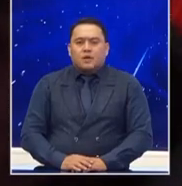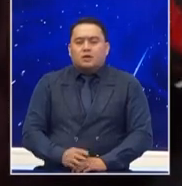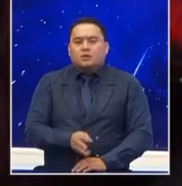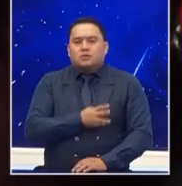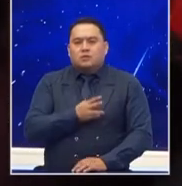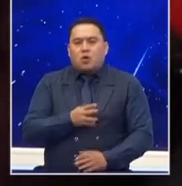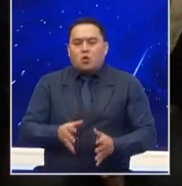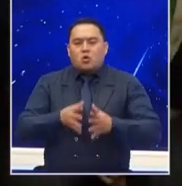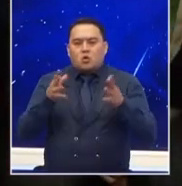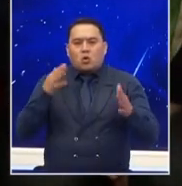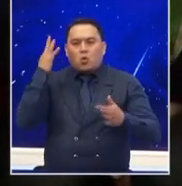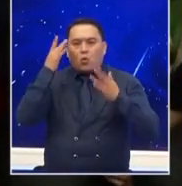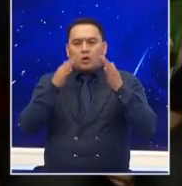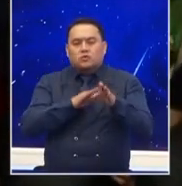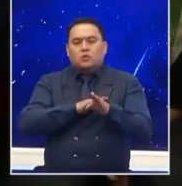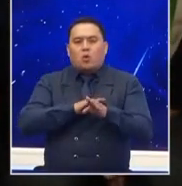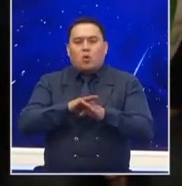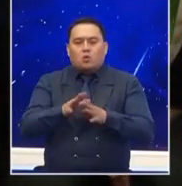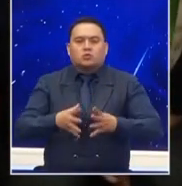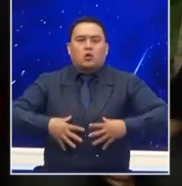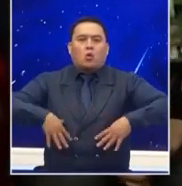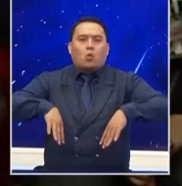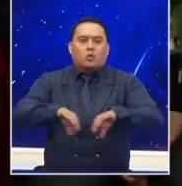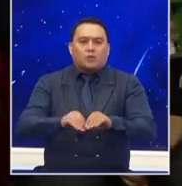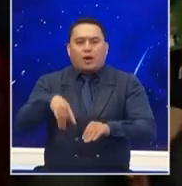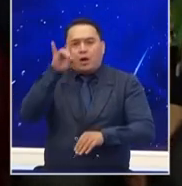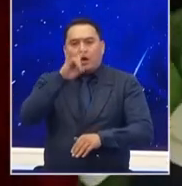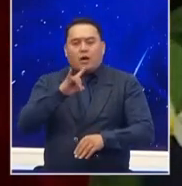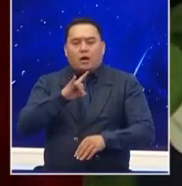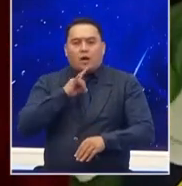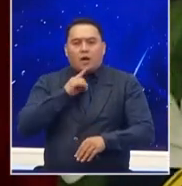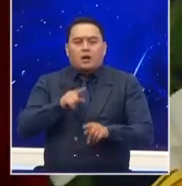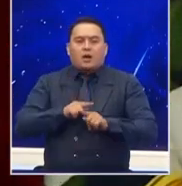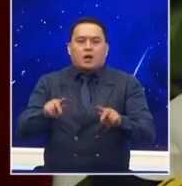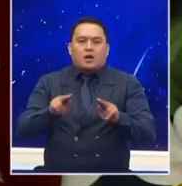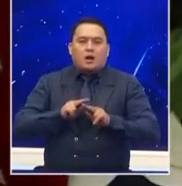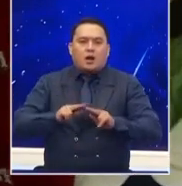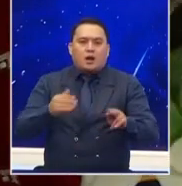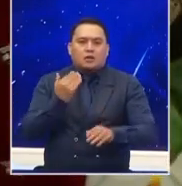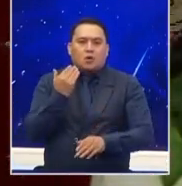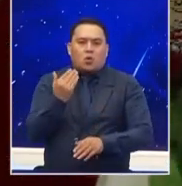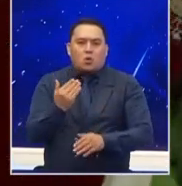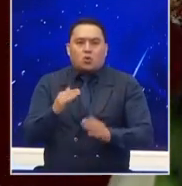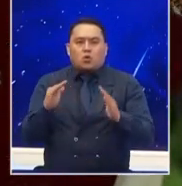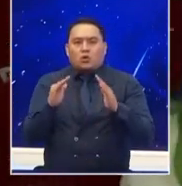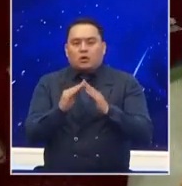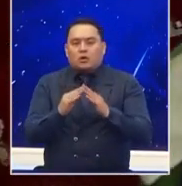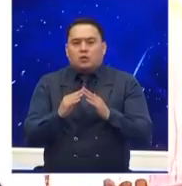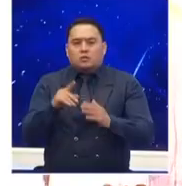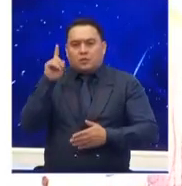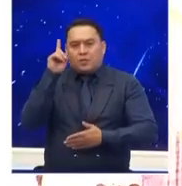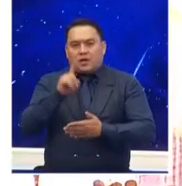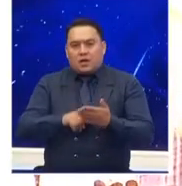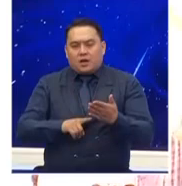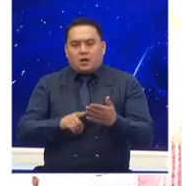қуанышқа жеткізді. Айнұр Құдайберген бұл отбасы балаларына қазақ тілі әдебиеті пәнінен сабақ береді. Олардың жай күйінен де хабары